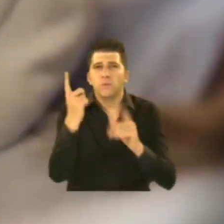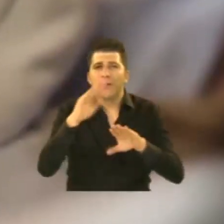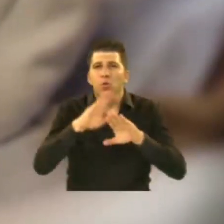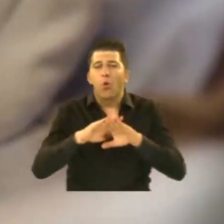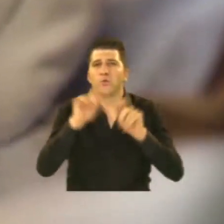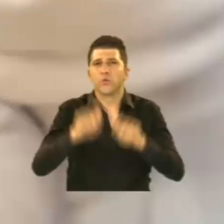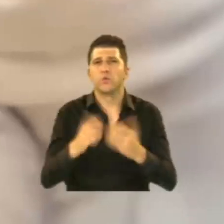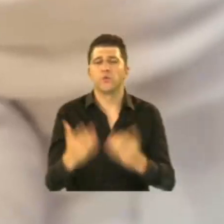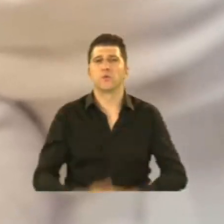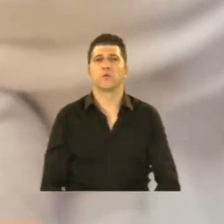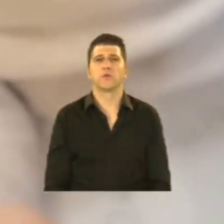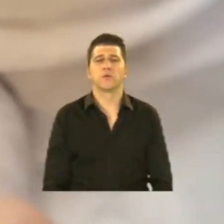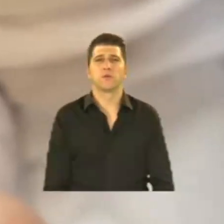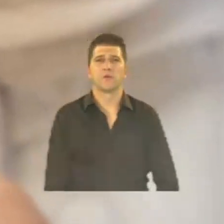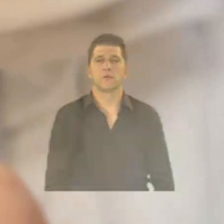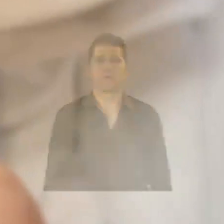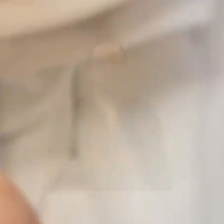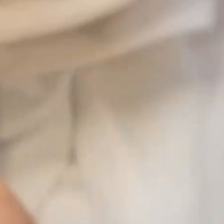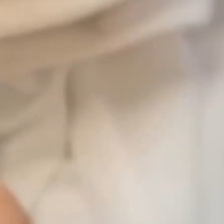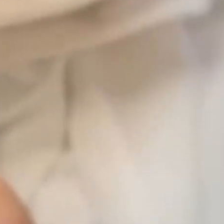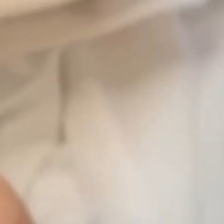Küçük bileziği.